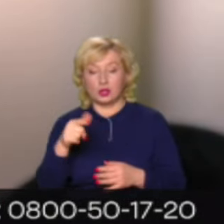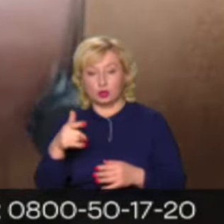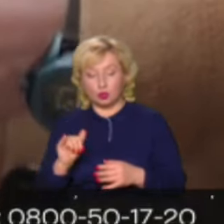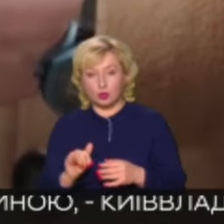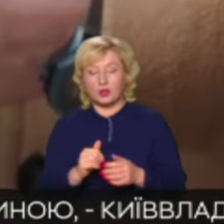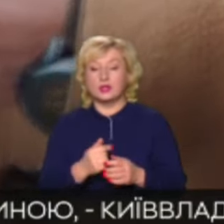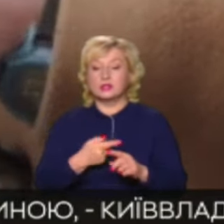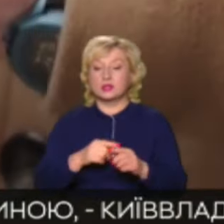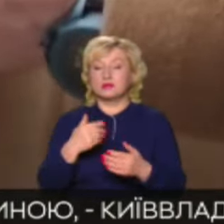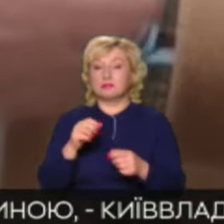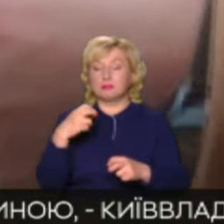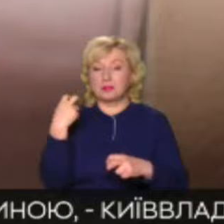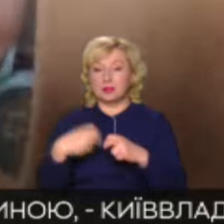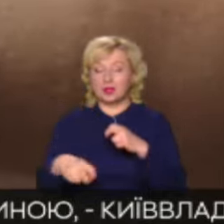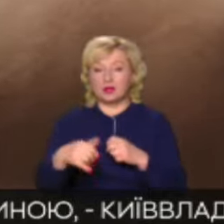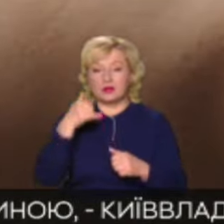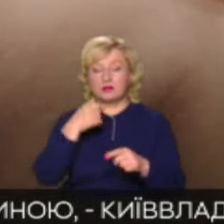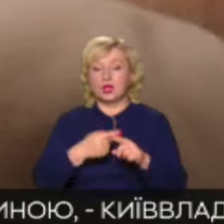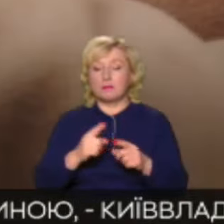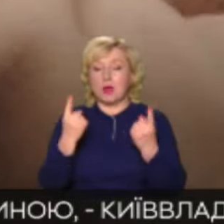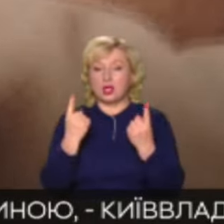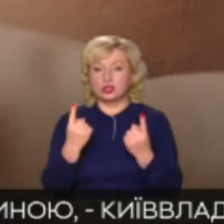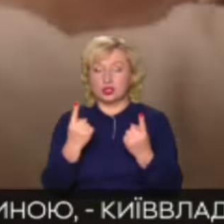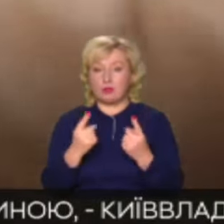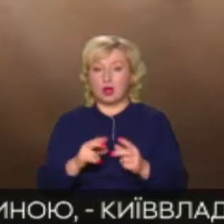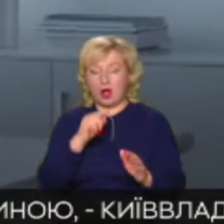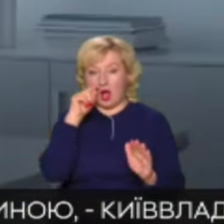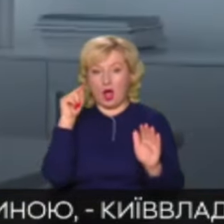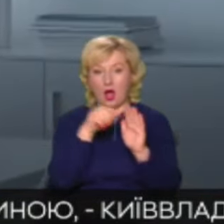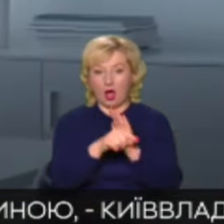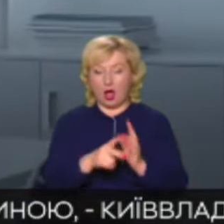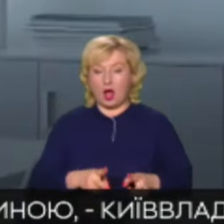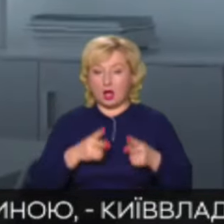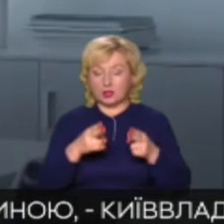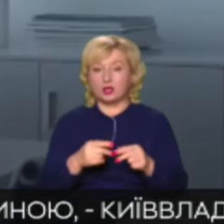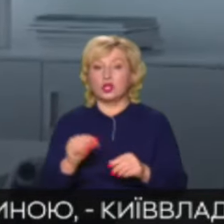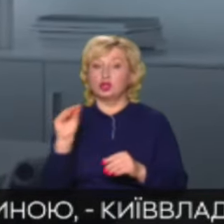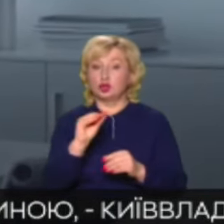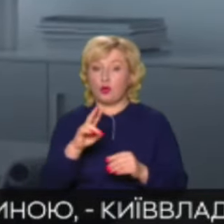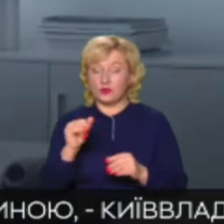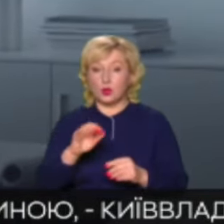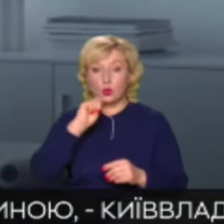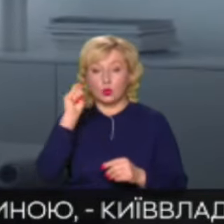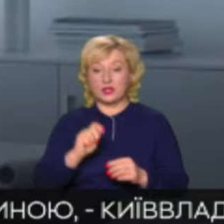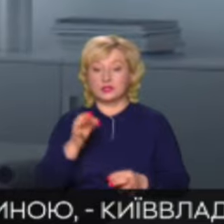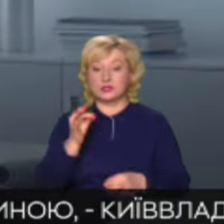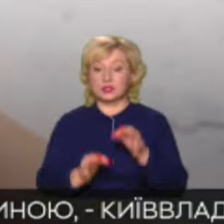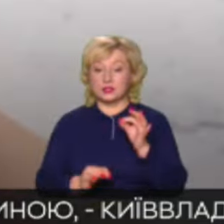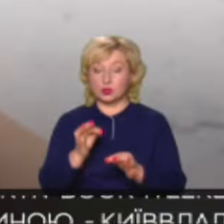версій, збій стався через масштабну хакерську атаку. Нагадаю, в жовтні український суд за